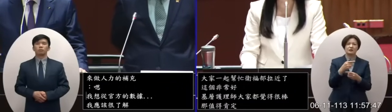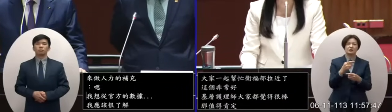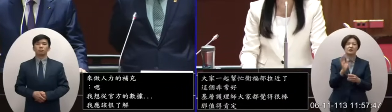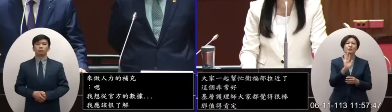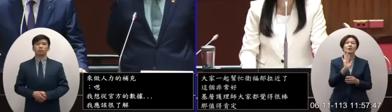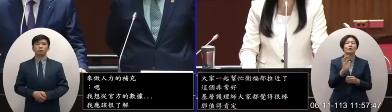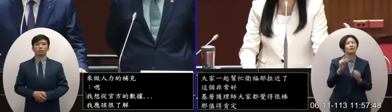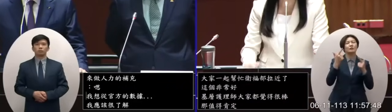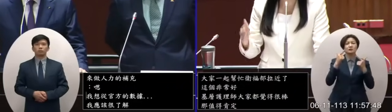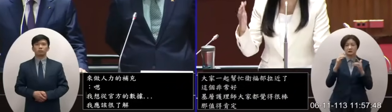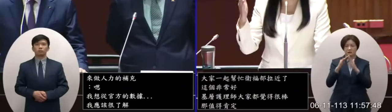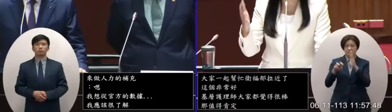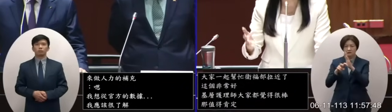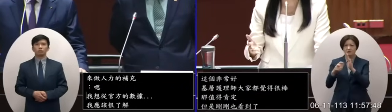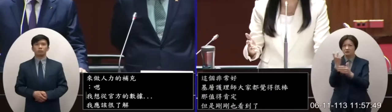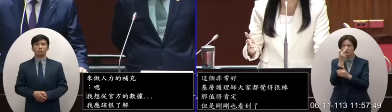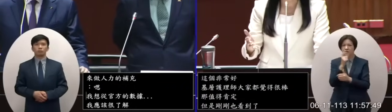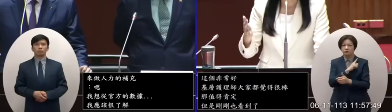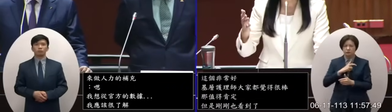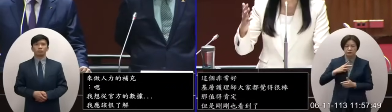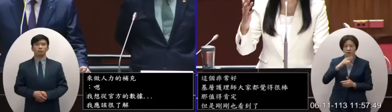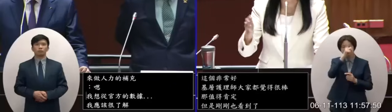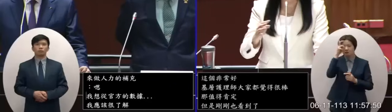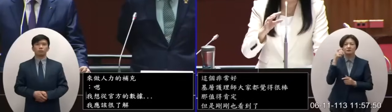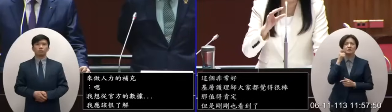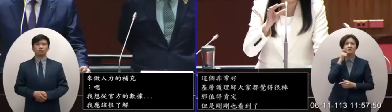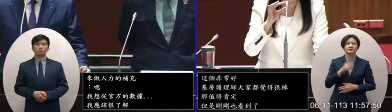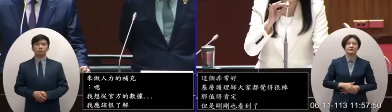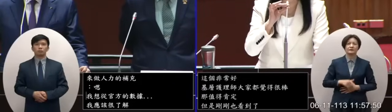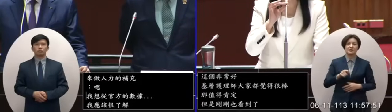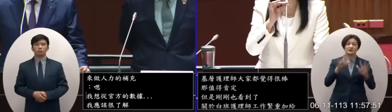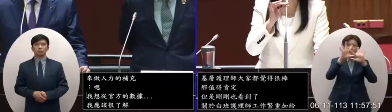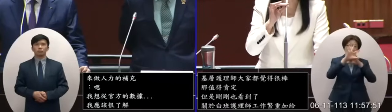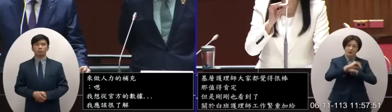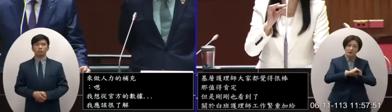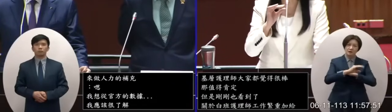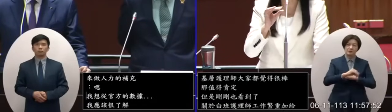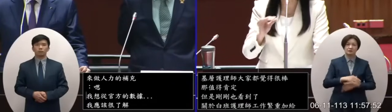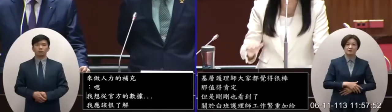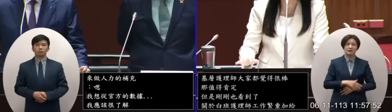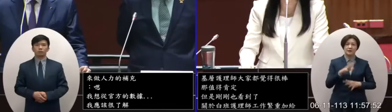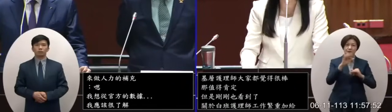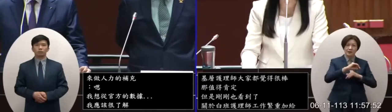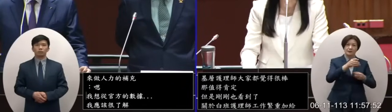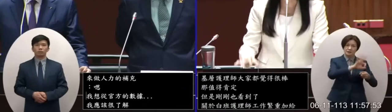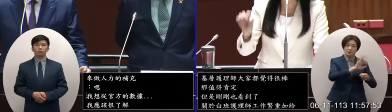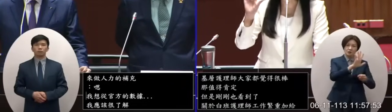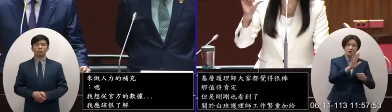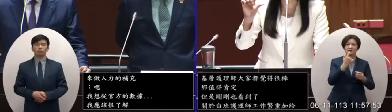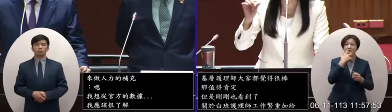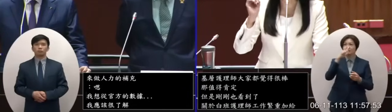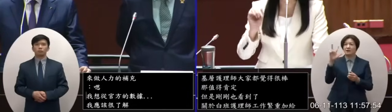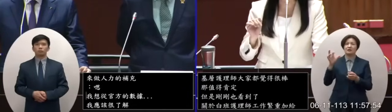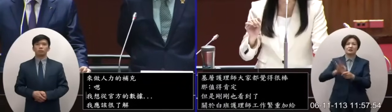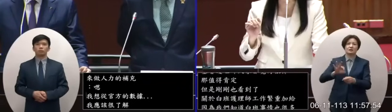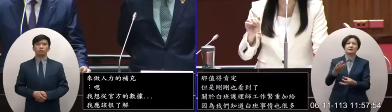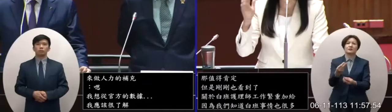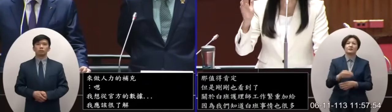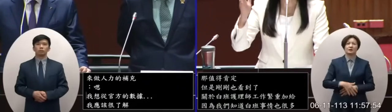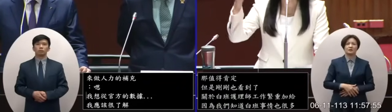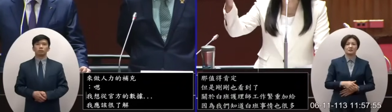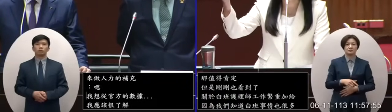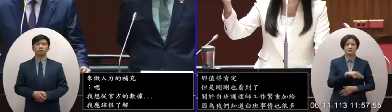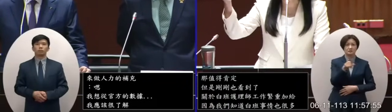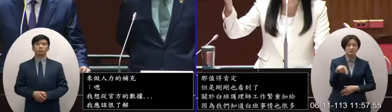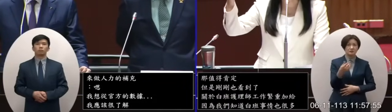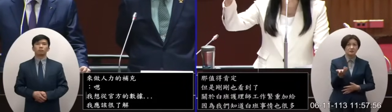不得已哦。那但是你现在夜班啊，变成有这个工作繁重加急，白班没有其实是不对的，你可以有落差，但是不能没有。